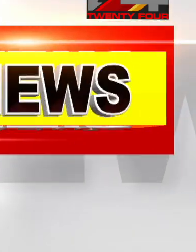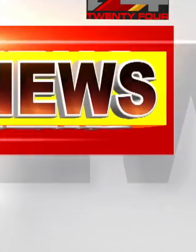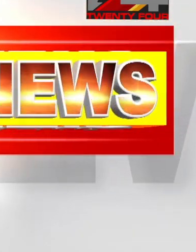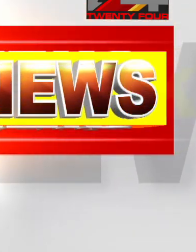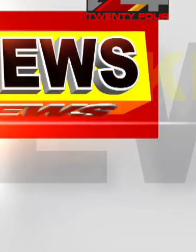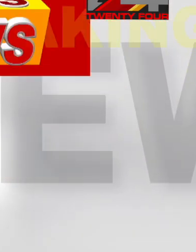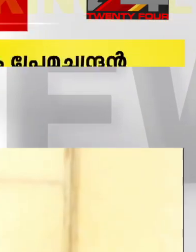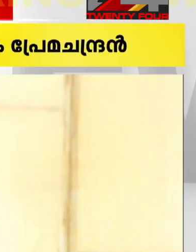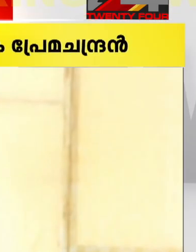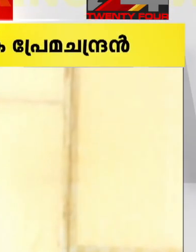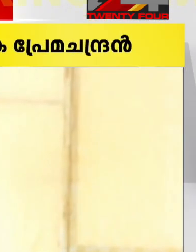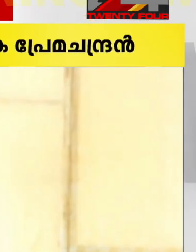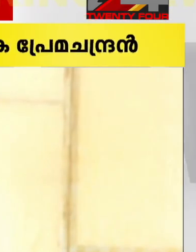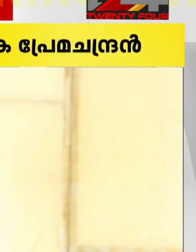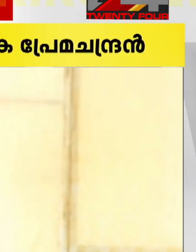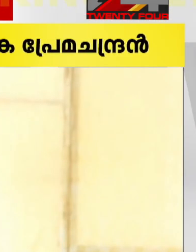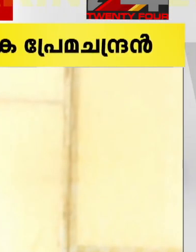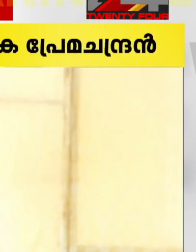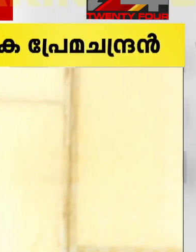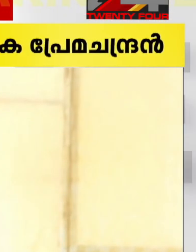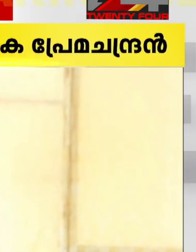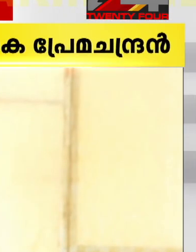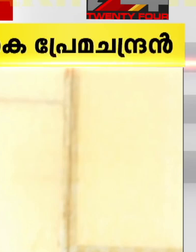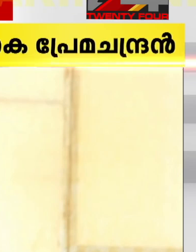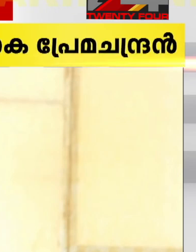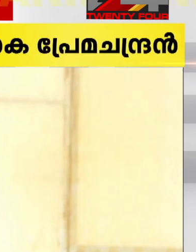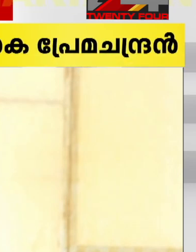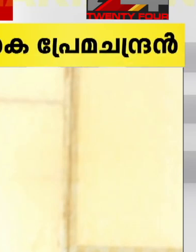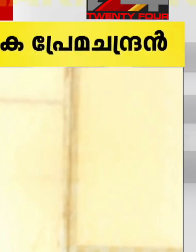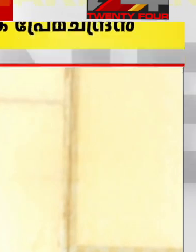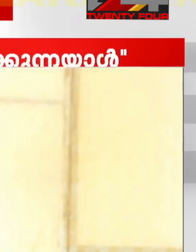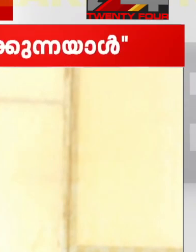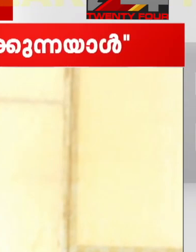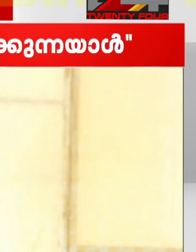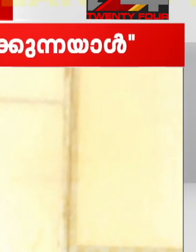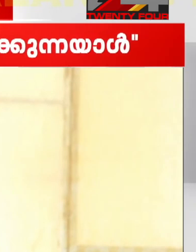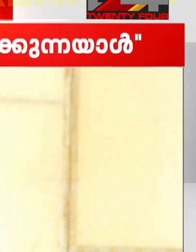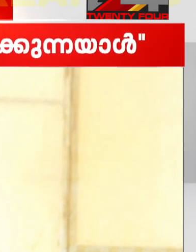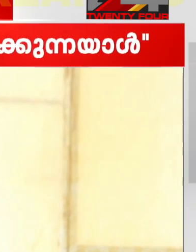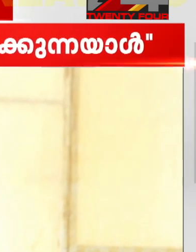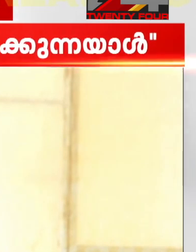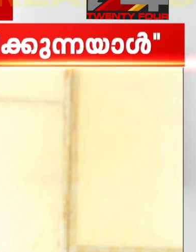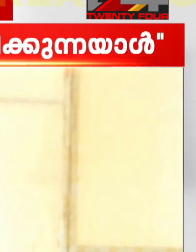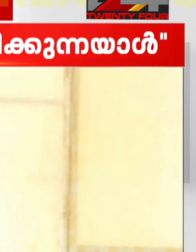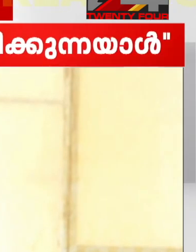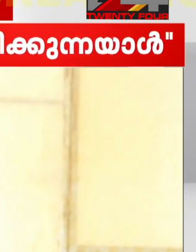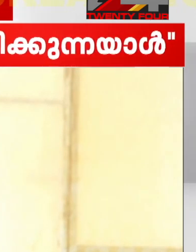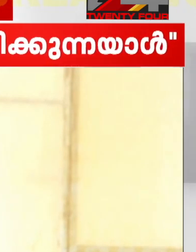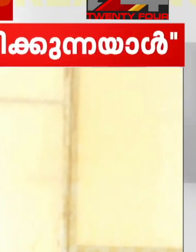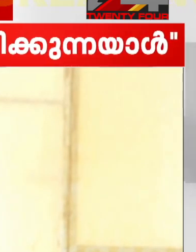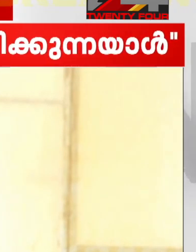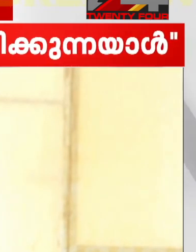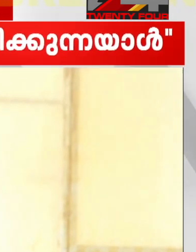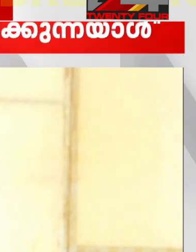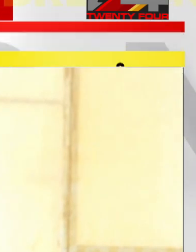പ്രധാനമന്ത്രി ഉദ്ഘാടനം ചെയ്യുന്ന പദ്ധതികളുടെ നിർവഹണം, പൂർത്തീകരണം മാസത്തിൽ എല്ലാ മാസവും പ്രധാനമന്ത്രിയുടെ